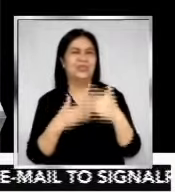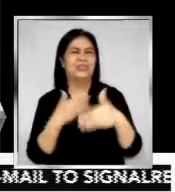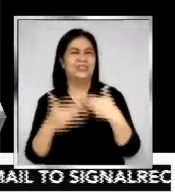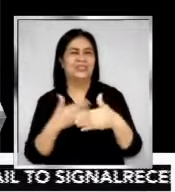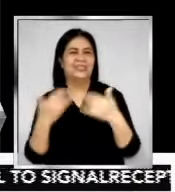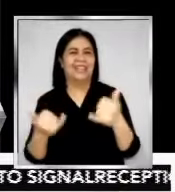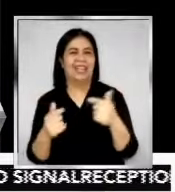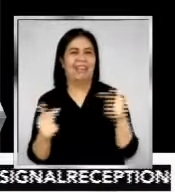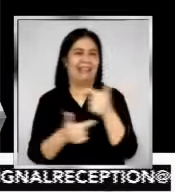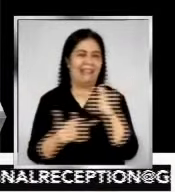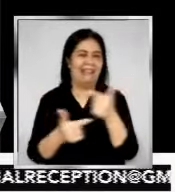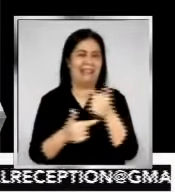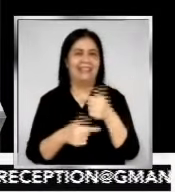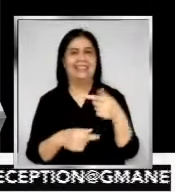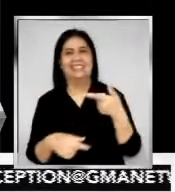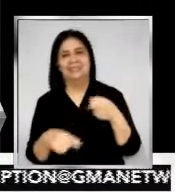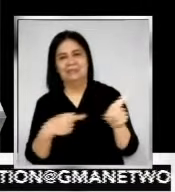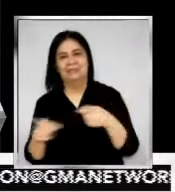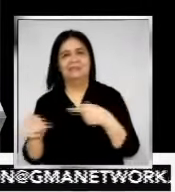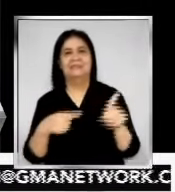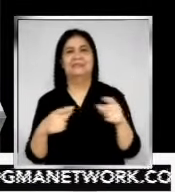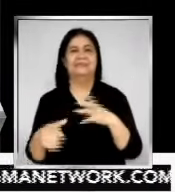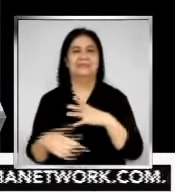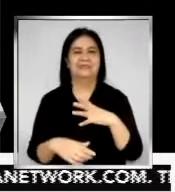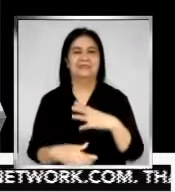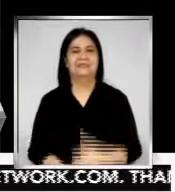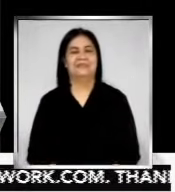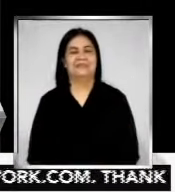pa. Oo, may papaalam pa.